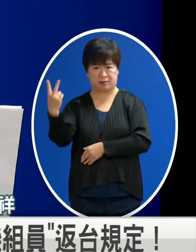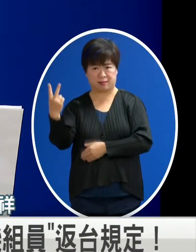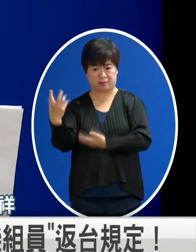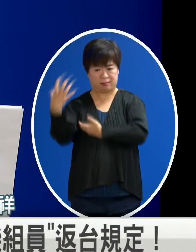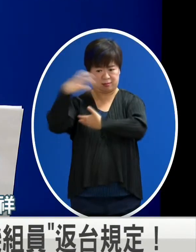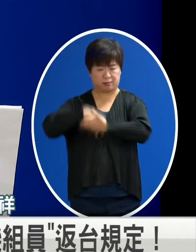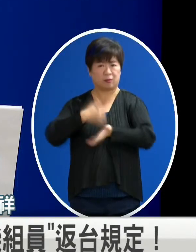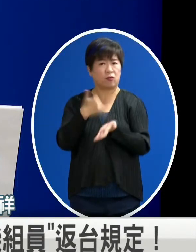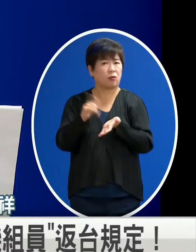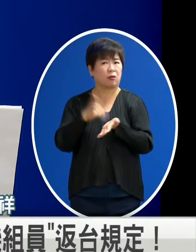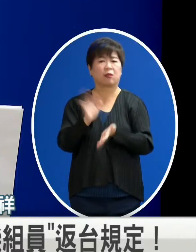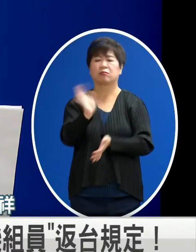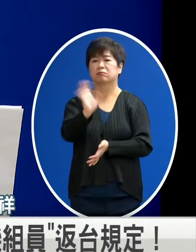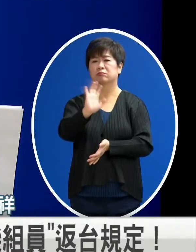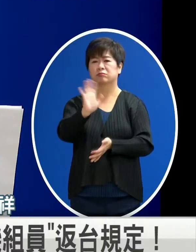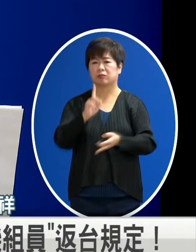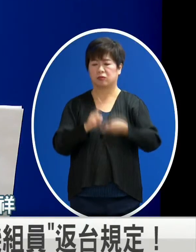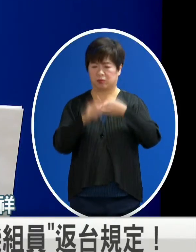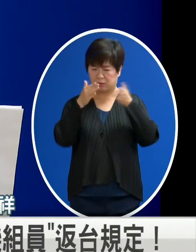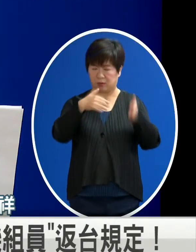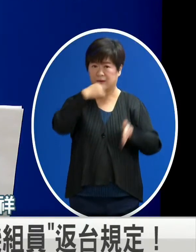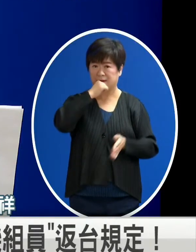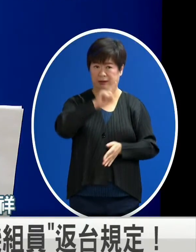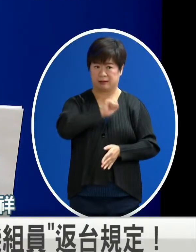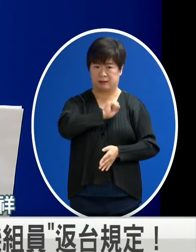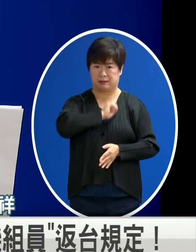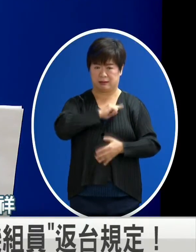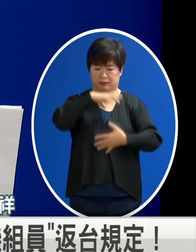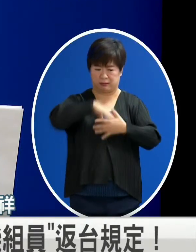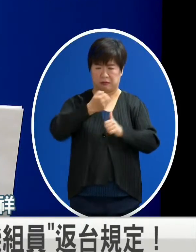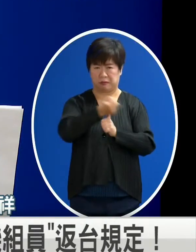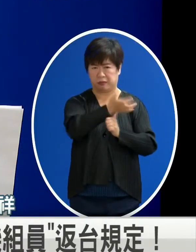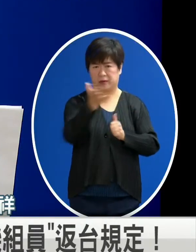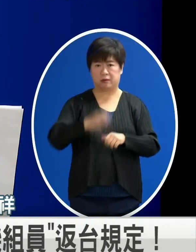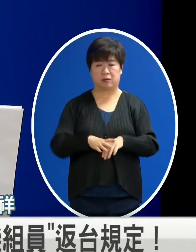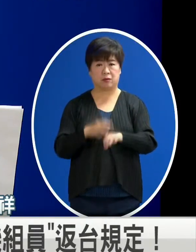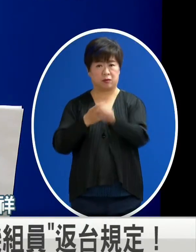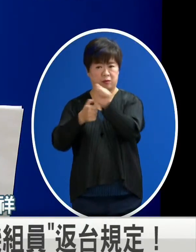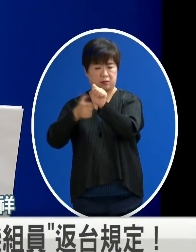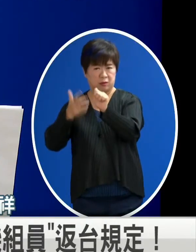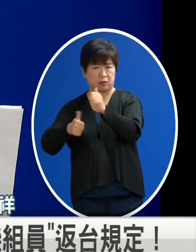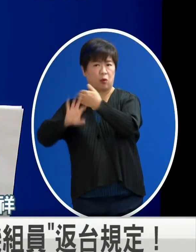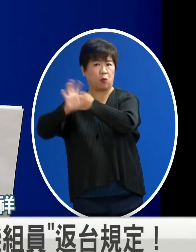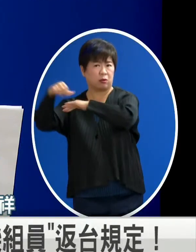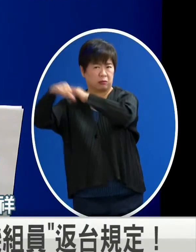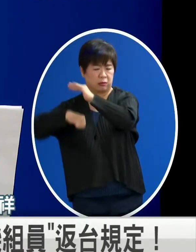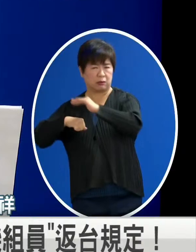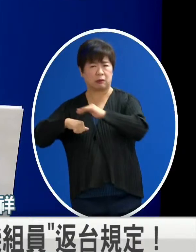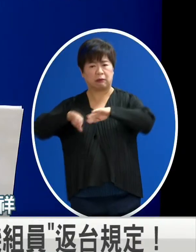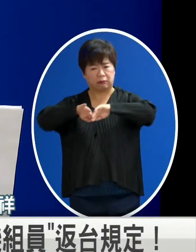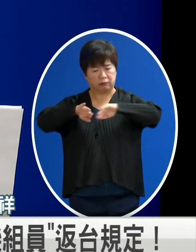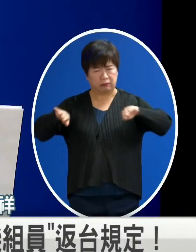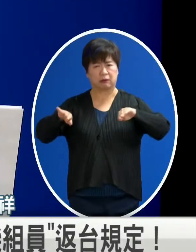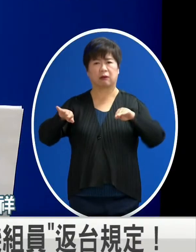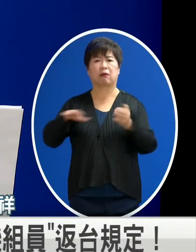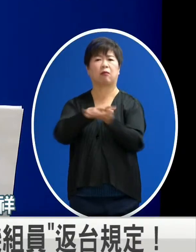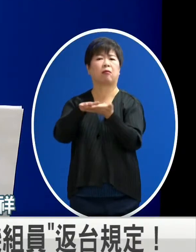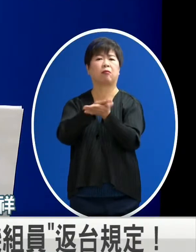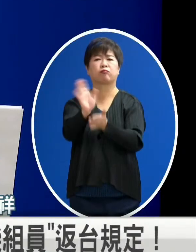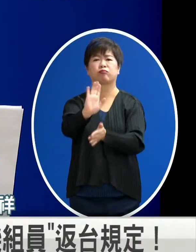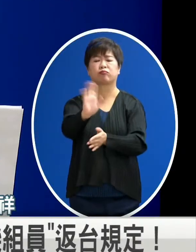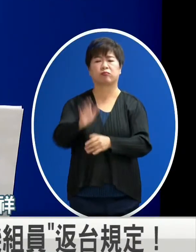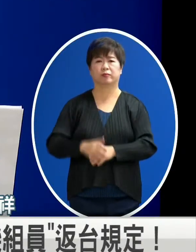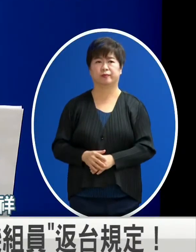到里面去。那我们这边主要就讲的是本土的部分。那罗富那边讲的是境外入，那就是避免这个重复。那